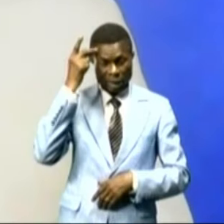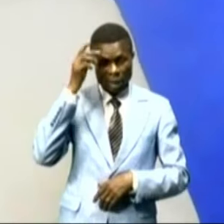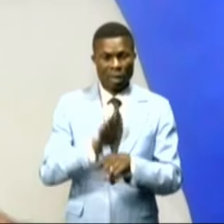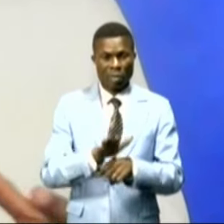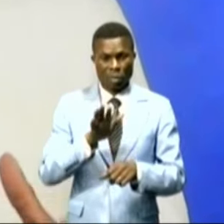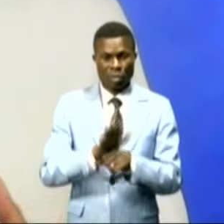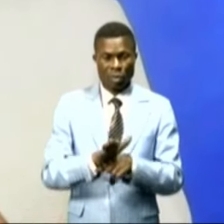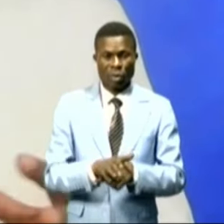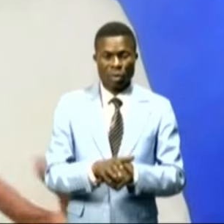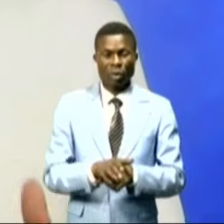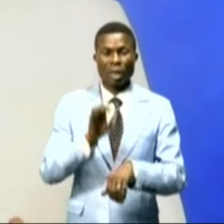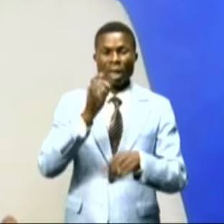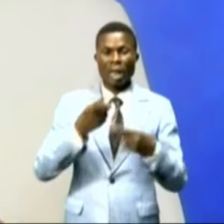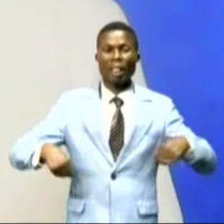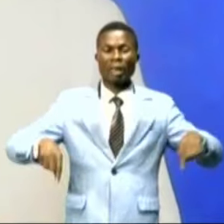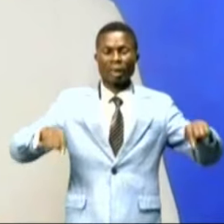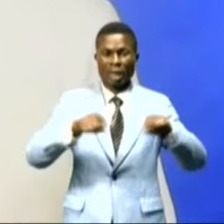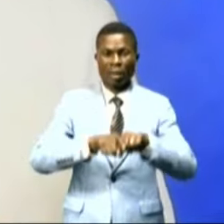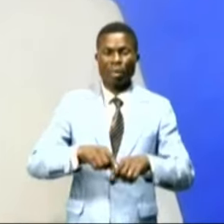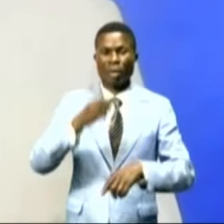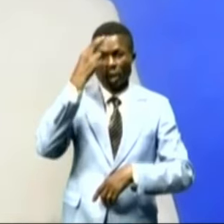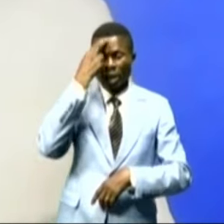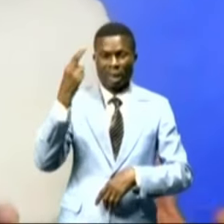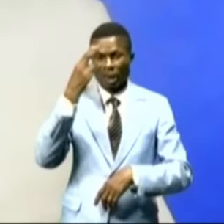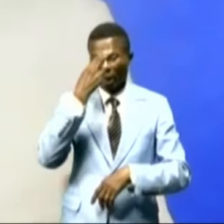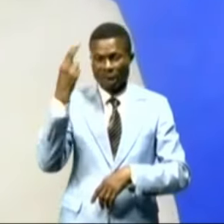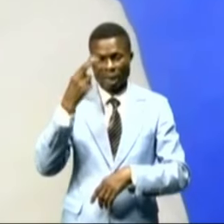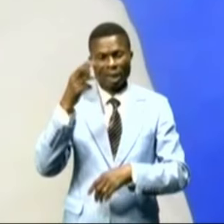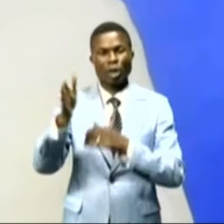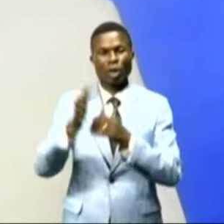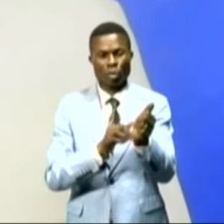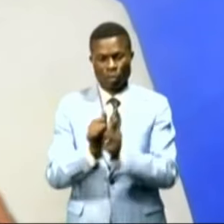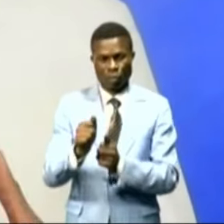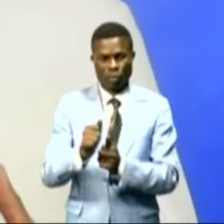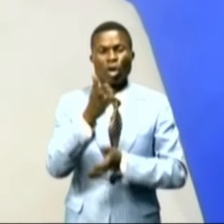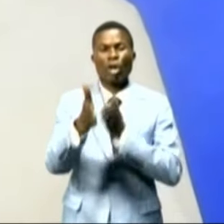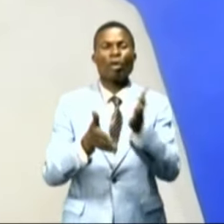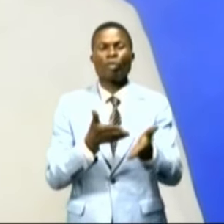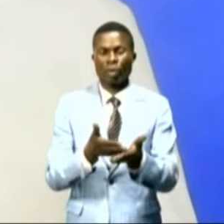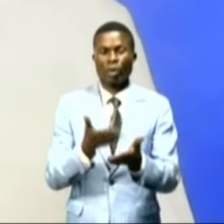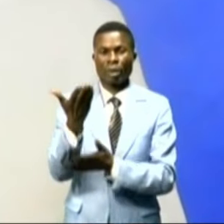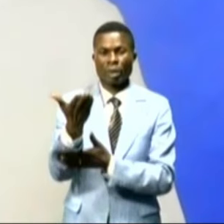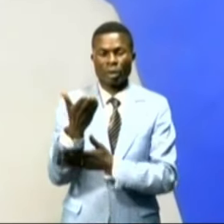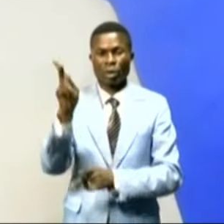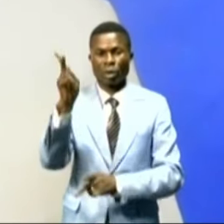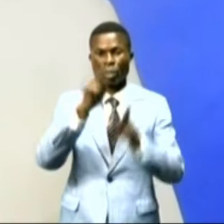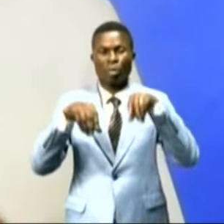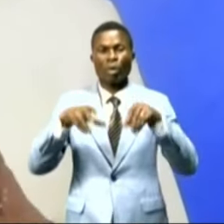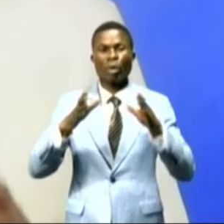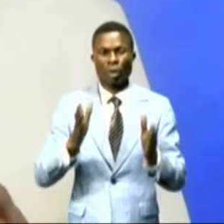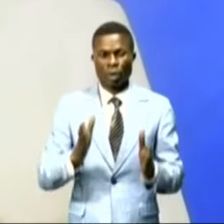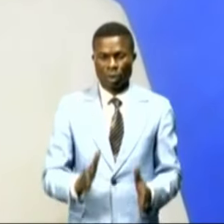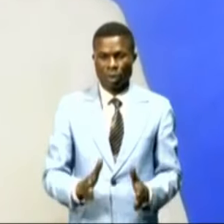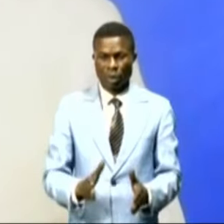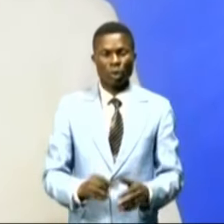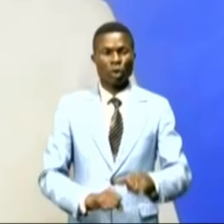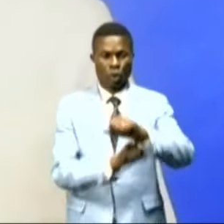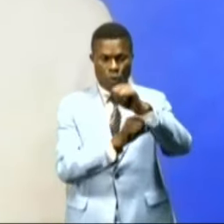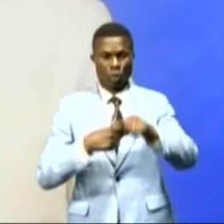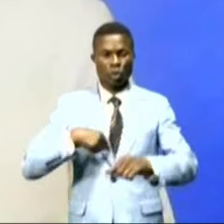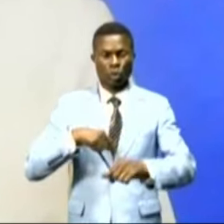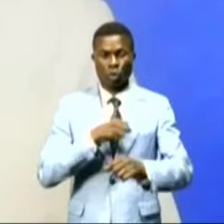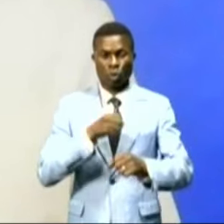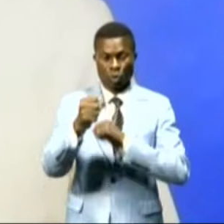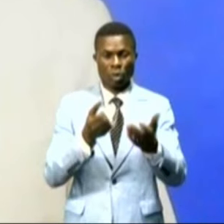la concession de l'accostement des religieux. Et il est conscient. Je demande au peuple congolais de le soutenir dans ce combat